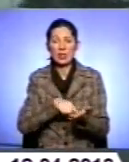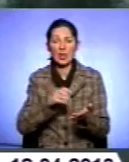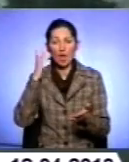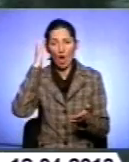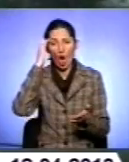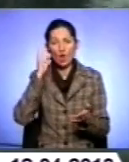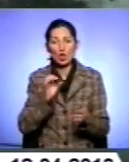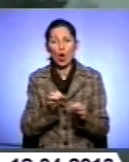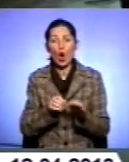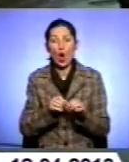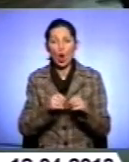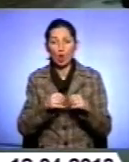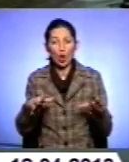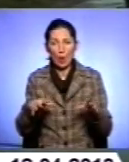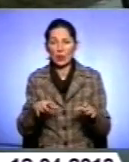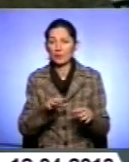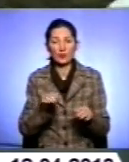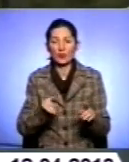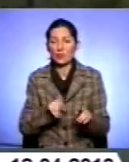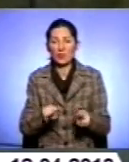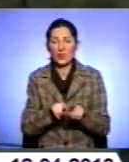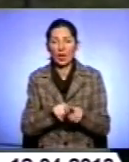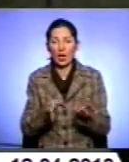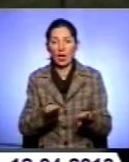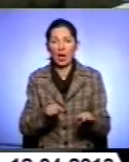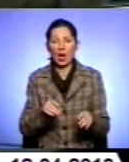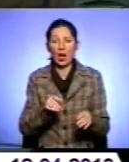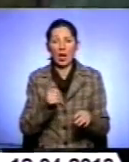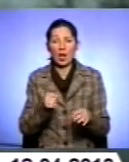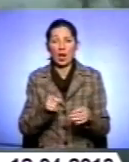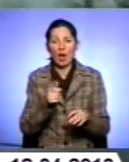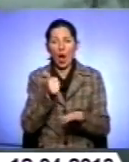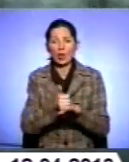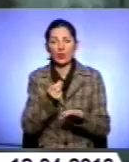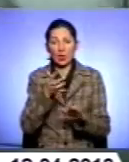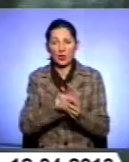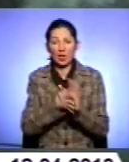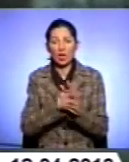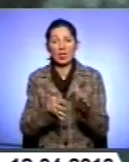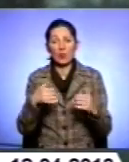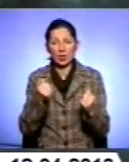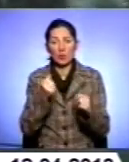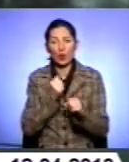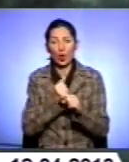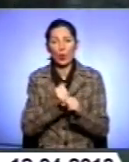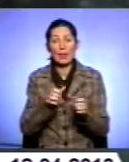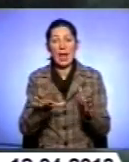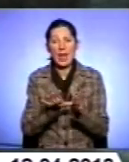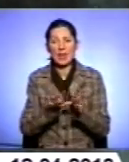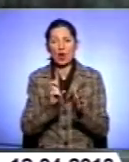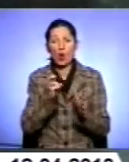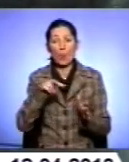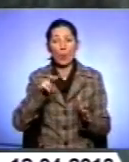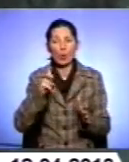витрати бюджетних коштів йдуть не на відключення АЕС, а на підтримку роботи енергоблоків. А у самій Верховній Раді уже протягом 4 років залишаються